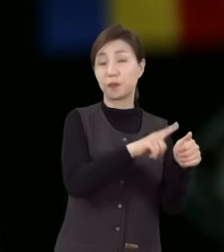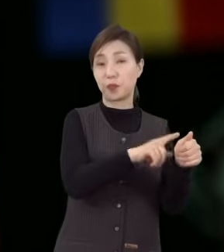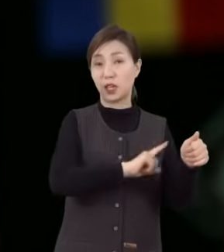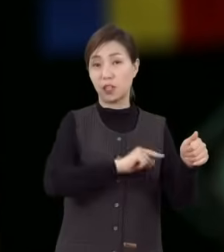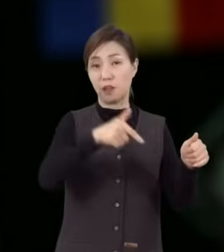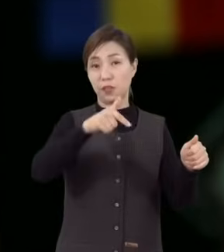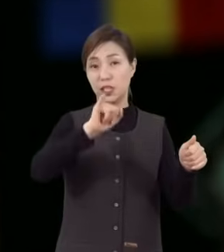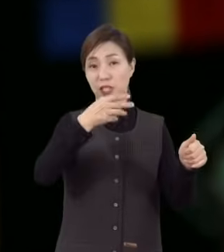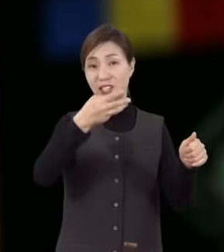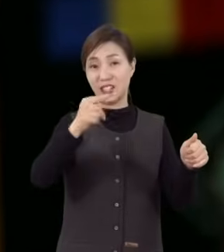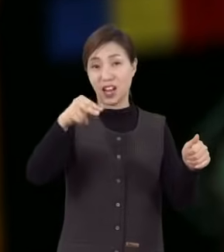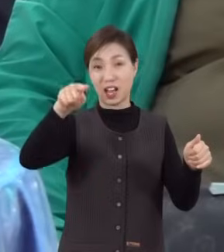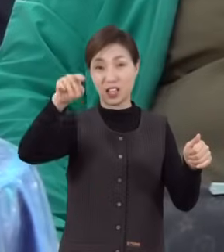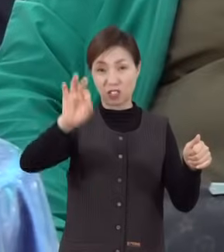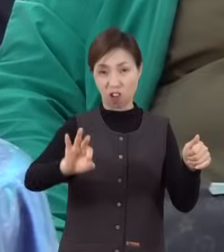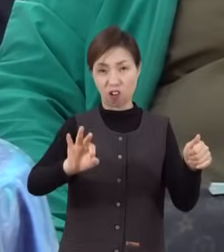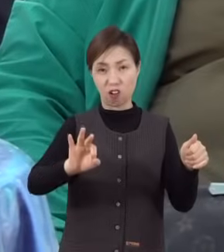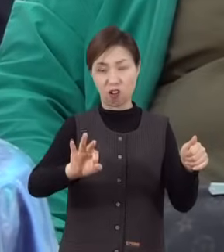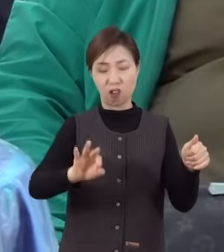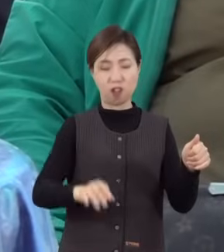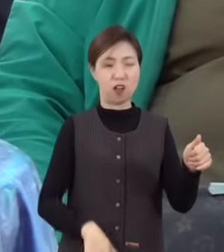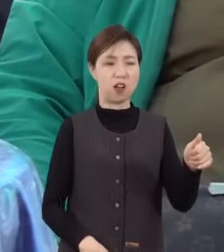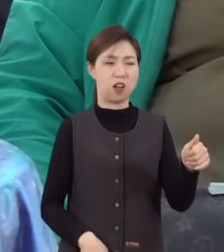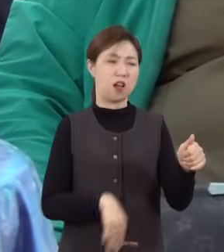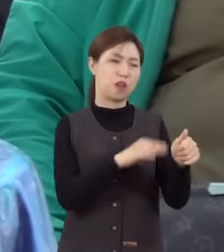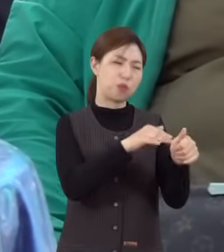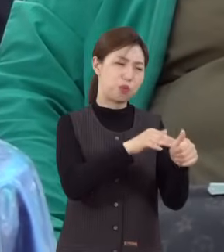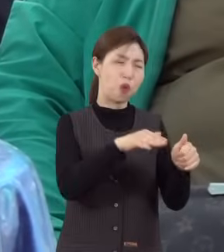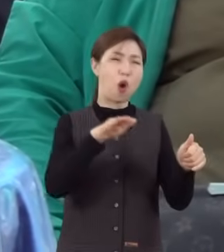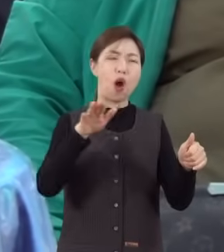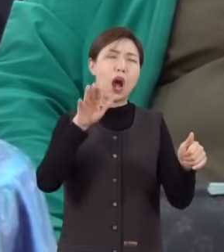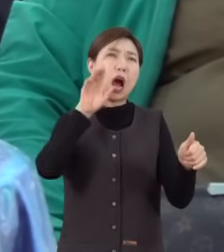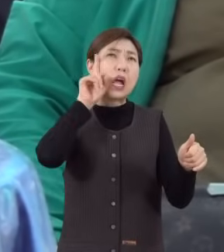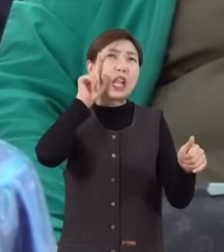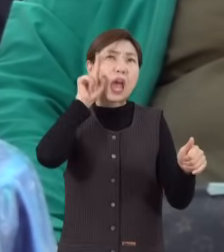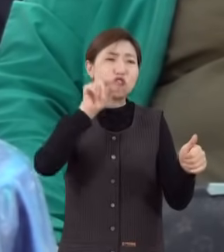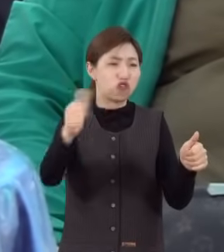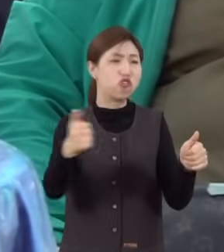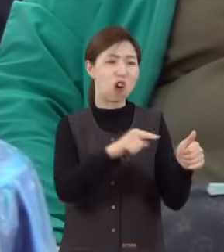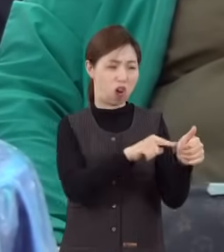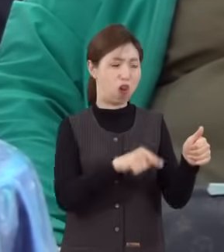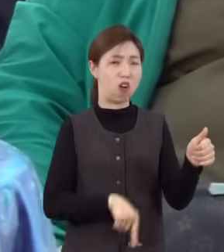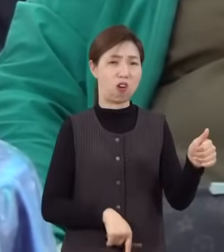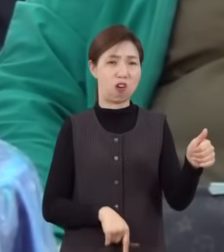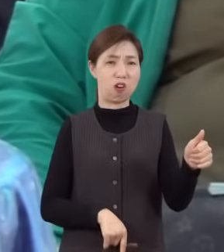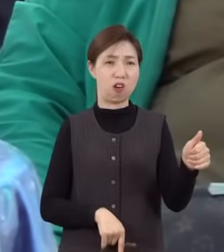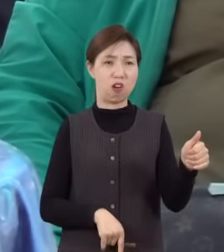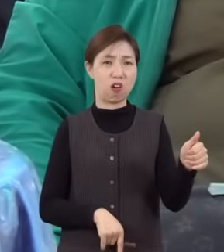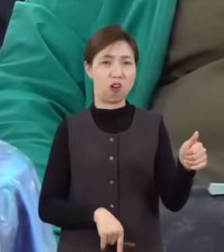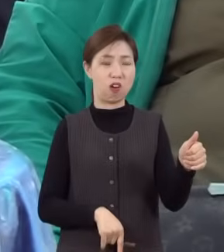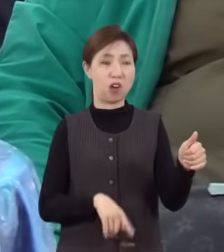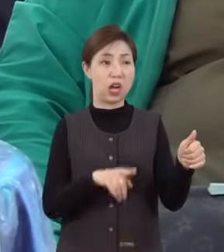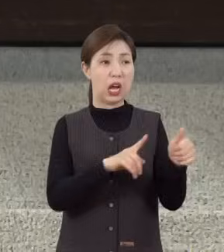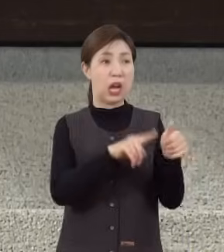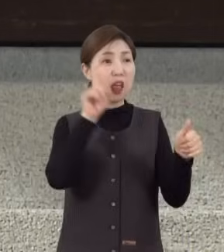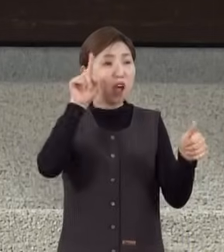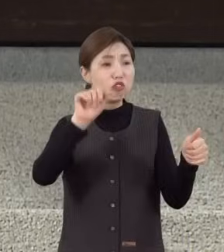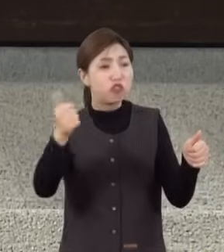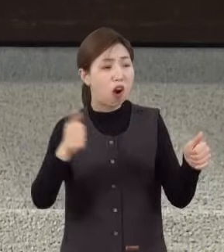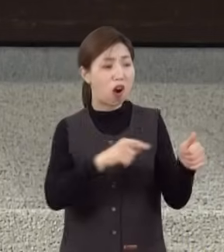비라선이여 이름이 비라선 이제 하루 남았습니다. 오늘 가서 머리 깎지